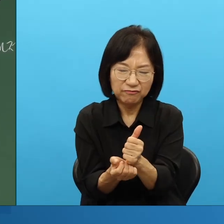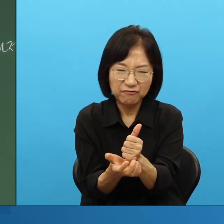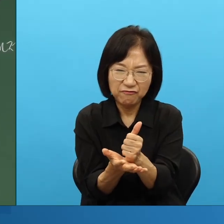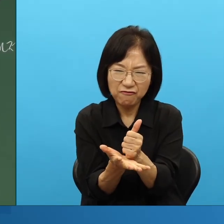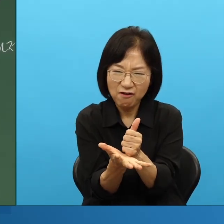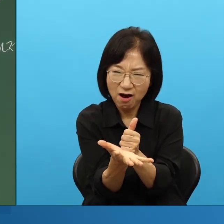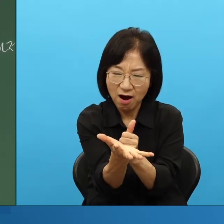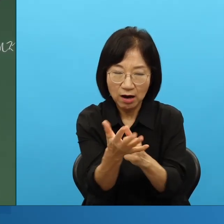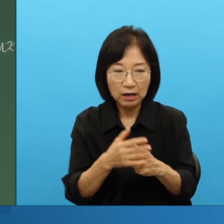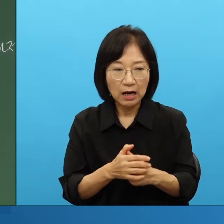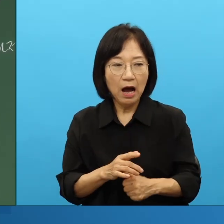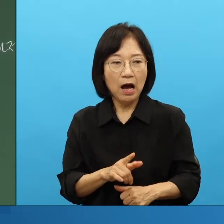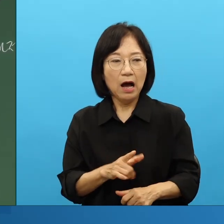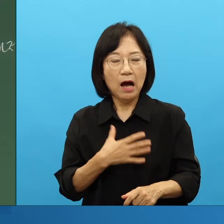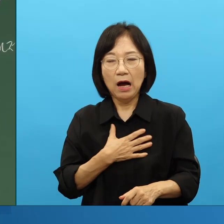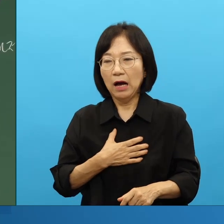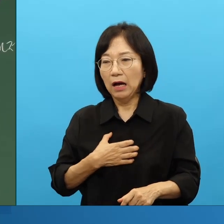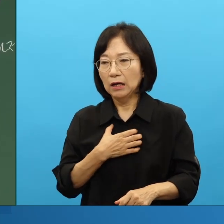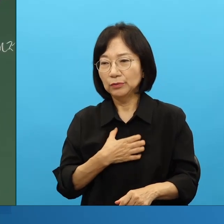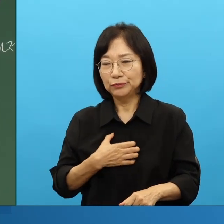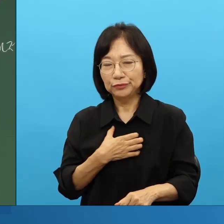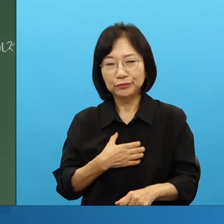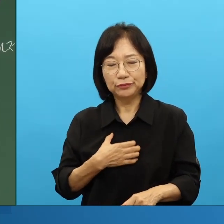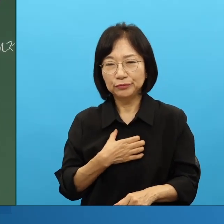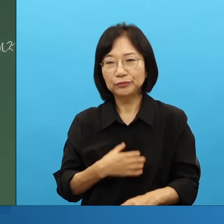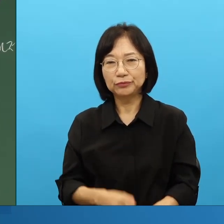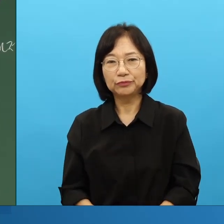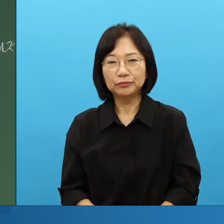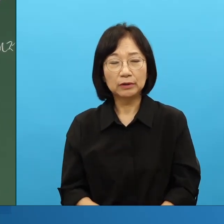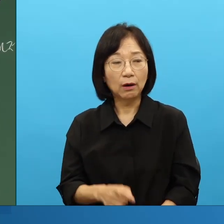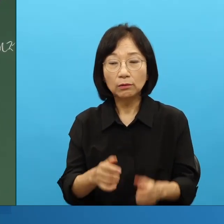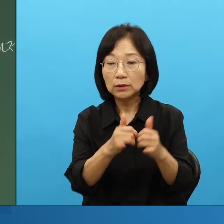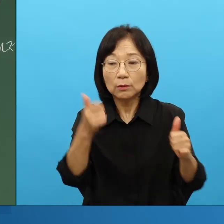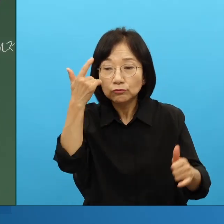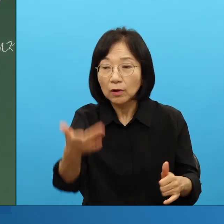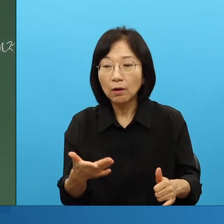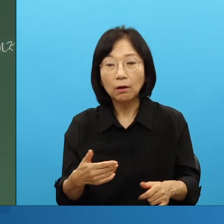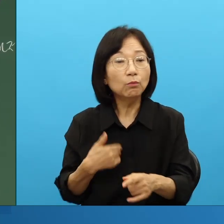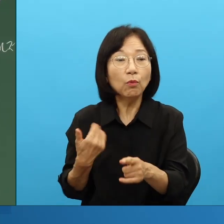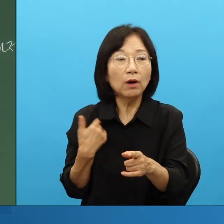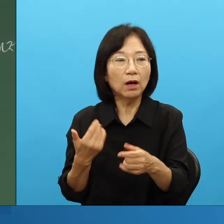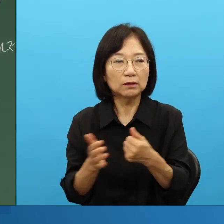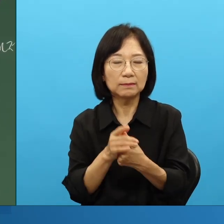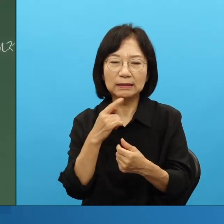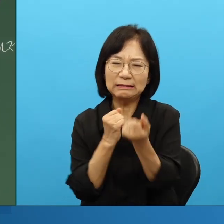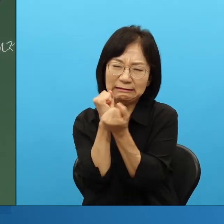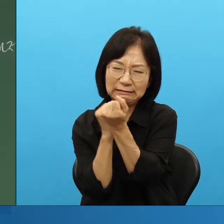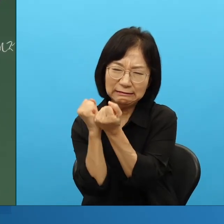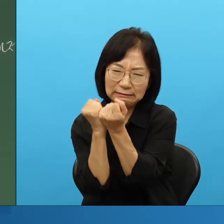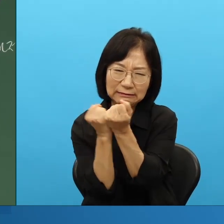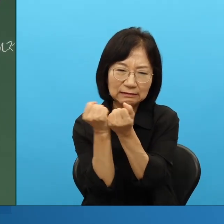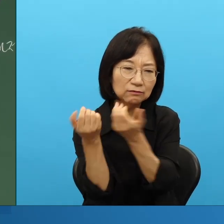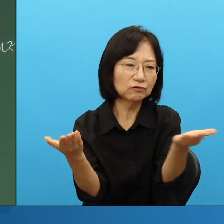我去美国就发现美国人一无所知，所有的一切全部被三个组织夺走了。 미국에서 있는 사람 물어보면 아무도 몰라. 내가 얘기해줬더니 지금 3단체 사로잡혔어.